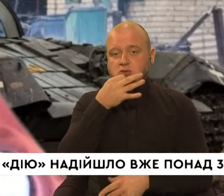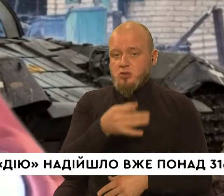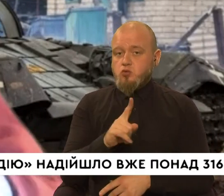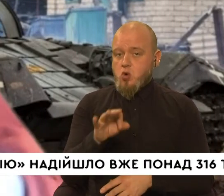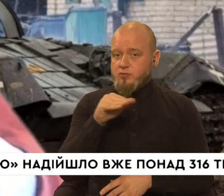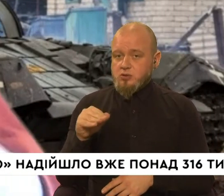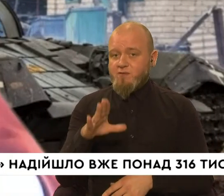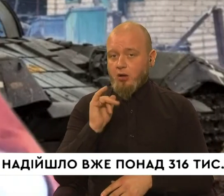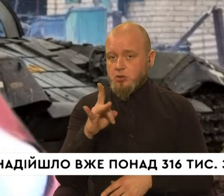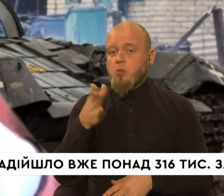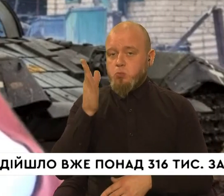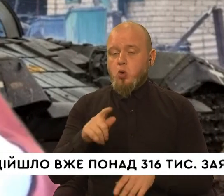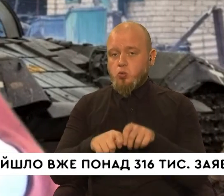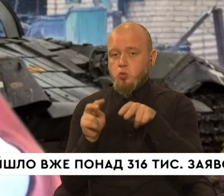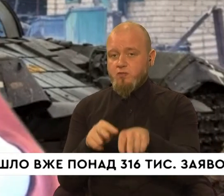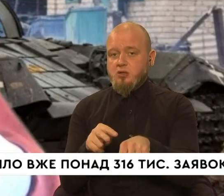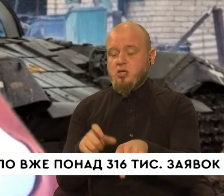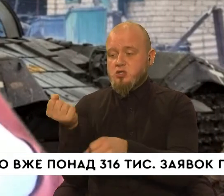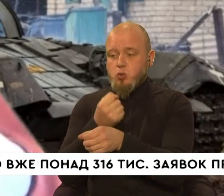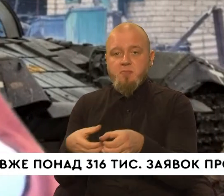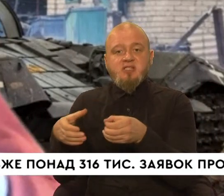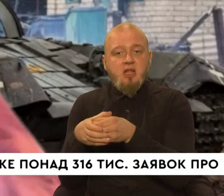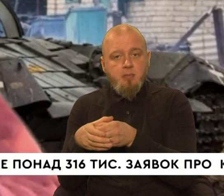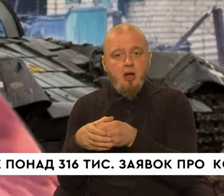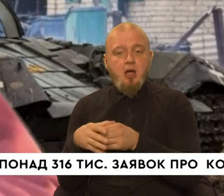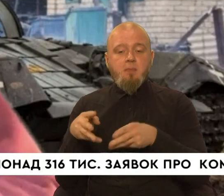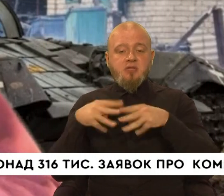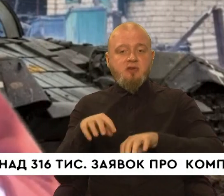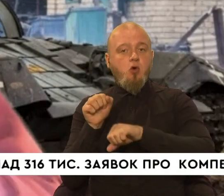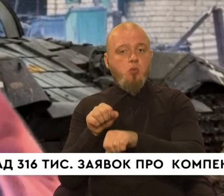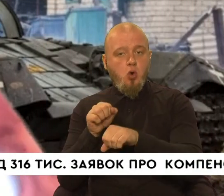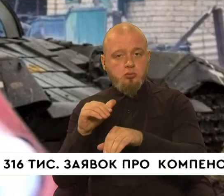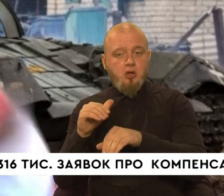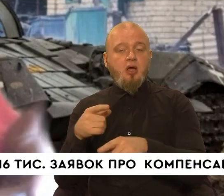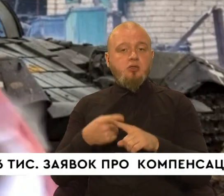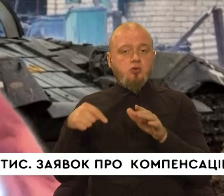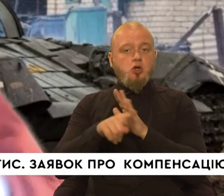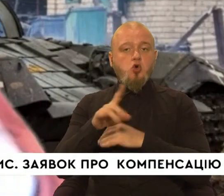що офіційно Вагнер буде контролюватися збройними силами, Міністерством оборони.